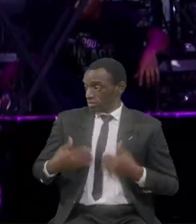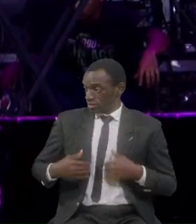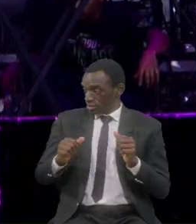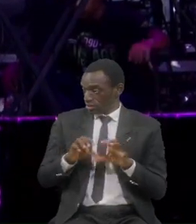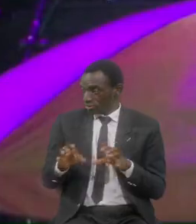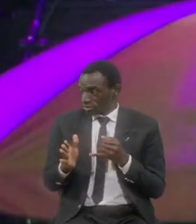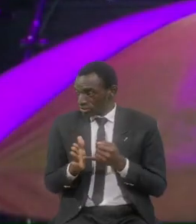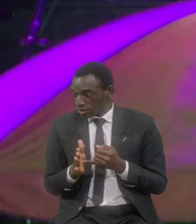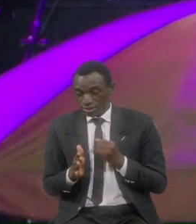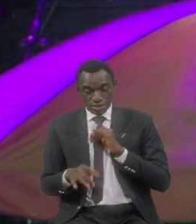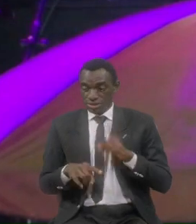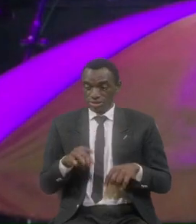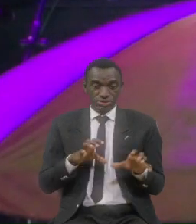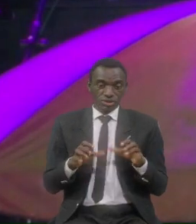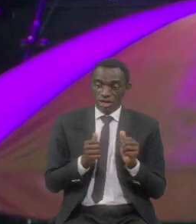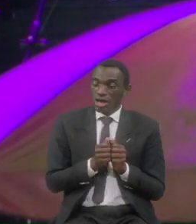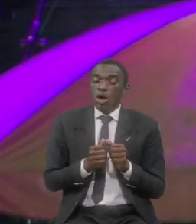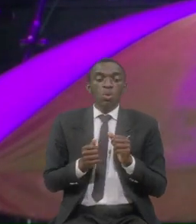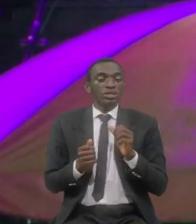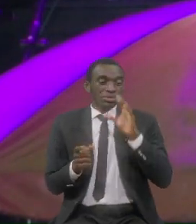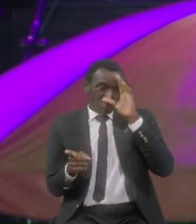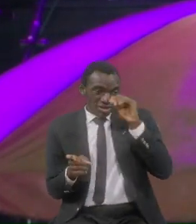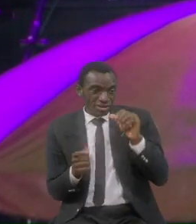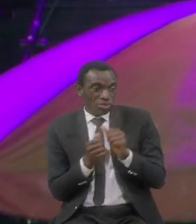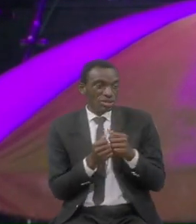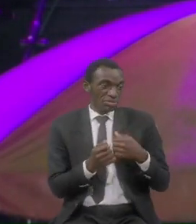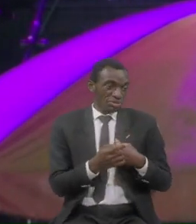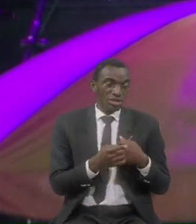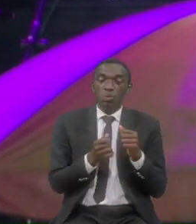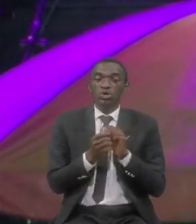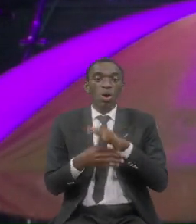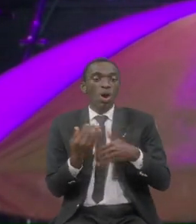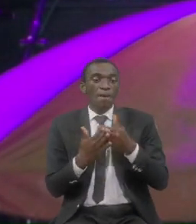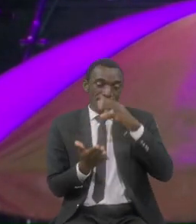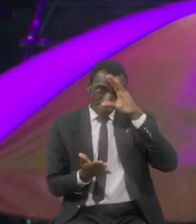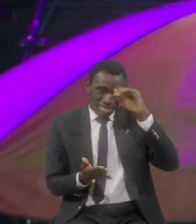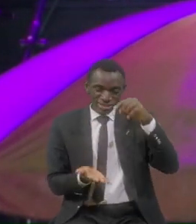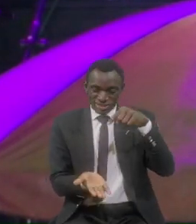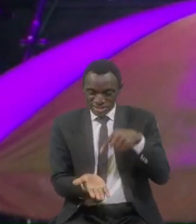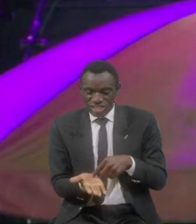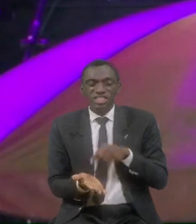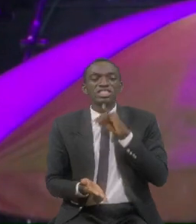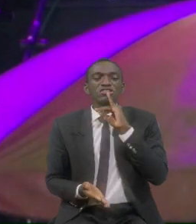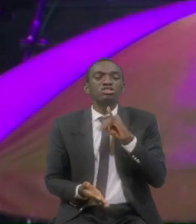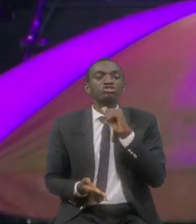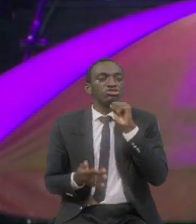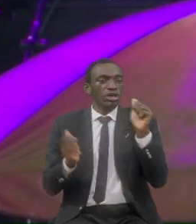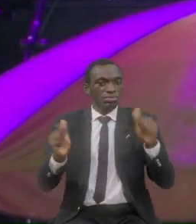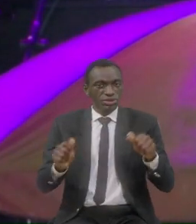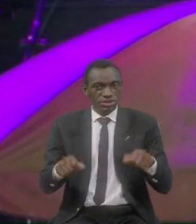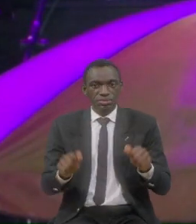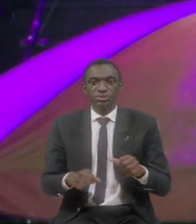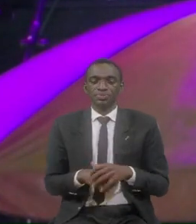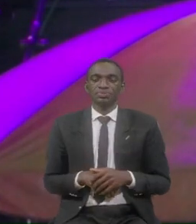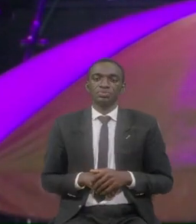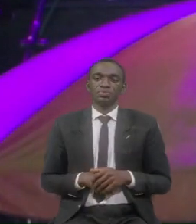me, with all men, this is impossible. Paminawan ni walay makahimo maskin ako maskin kinsa kay ang pulong sa ginoo na